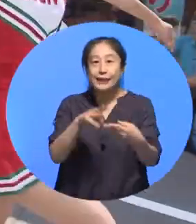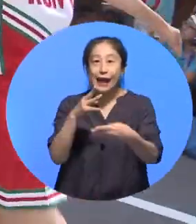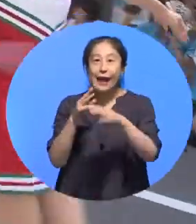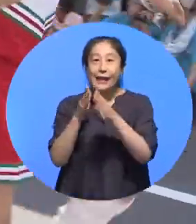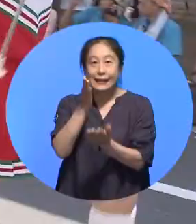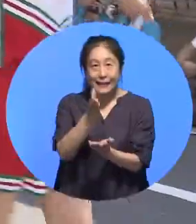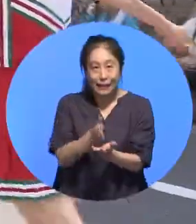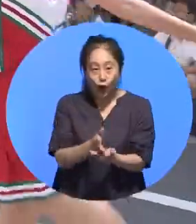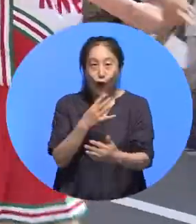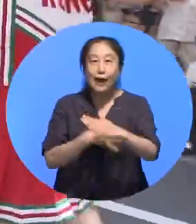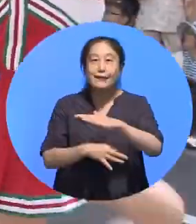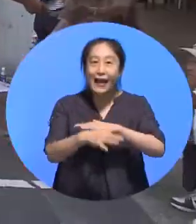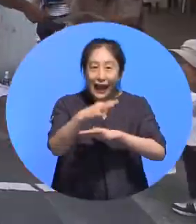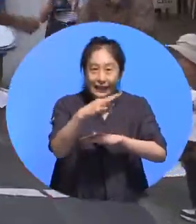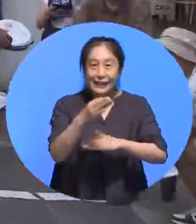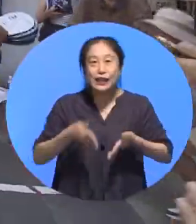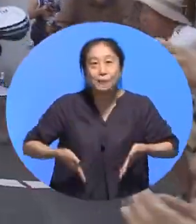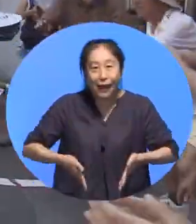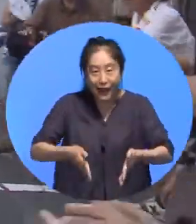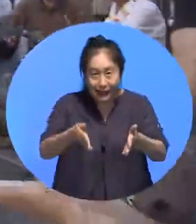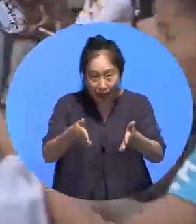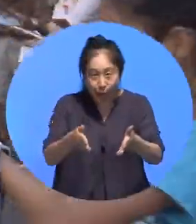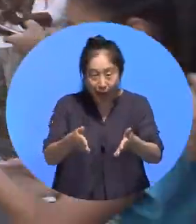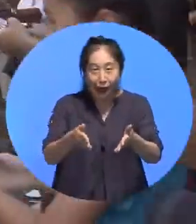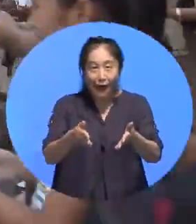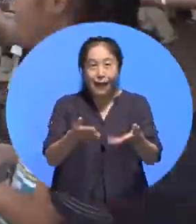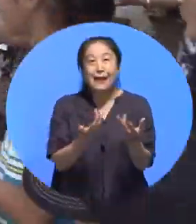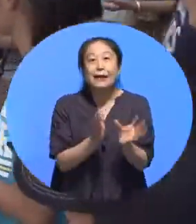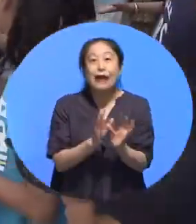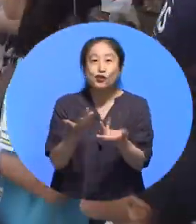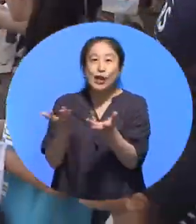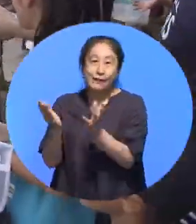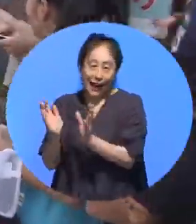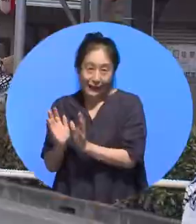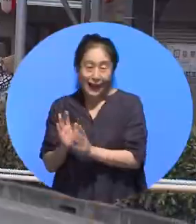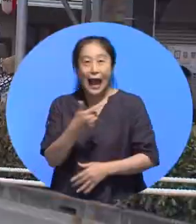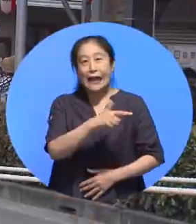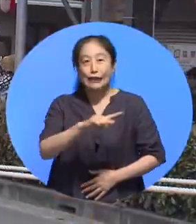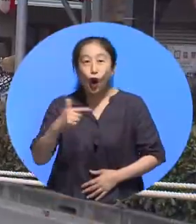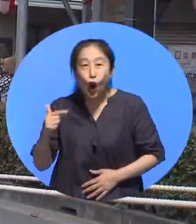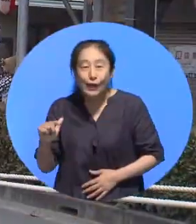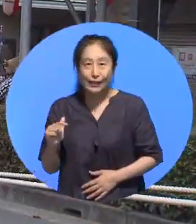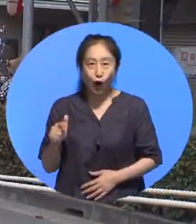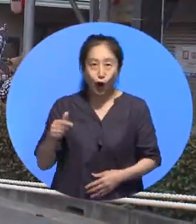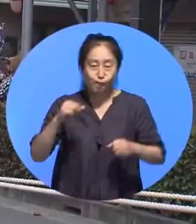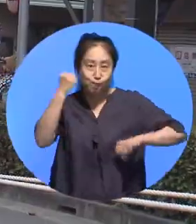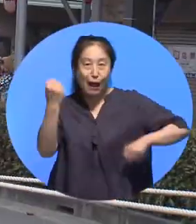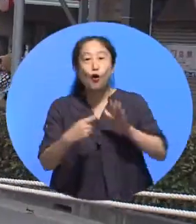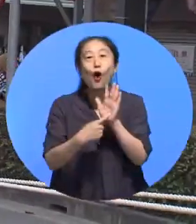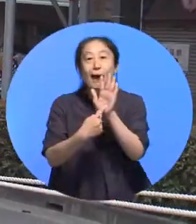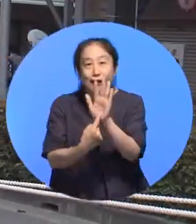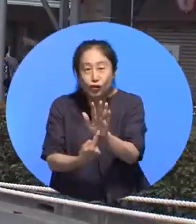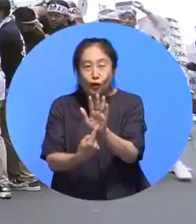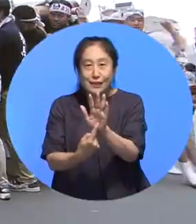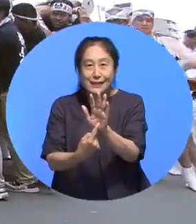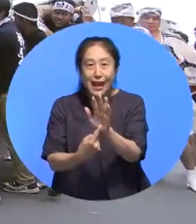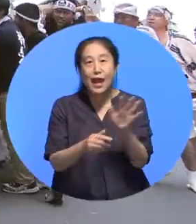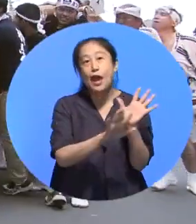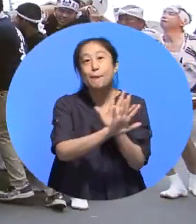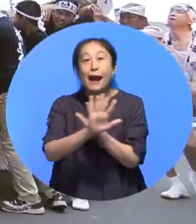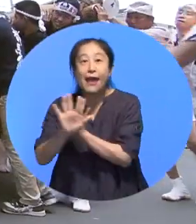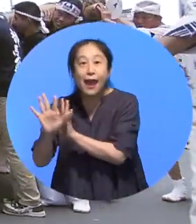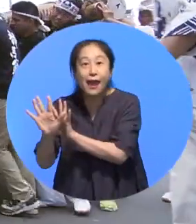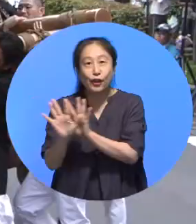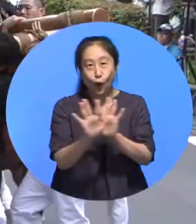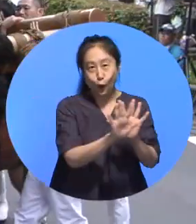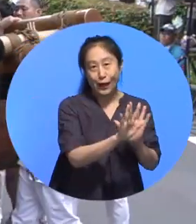はバトントワリングやブラスバンド演奏を始め各団体が様々なパフォーマンスを繰り広げながら